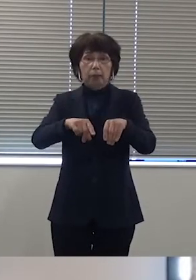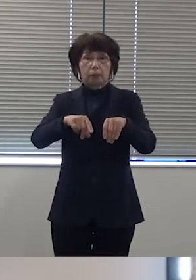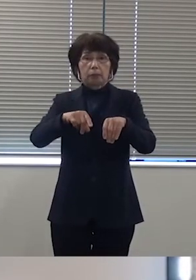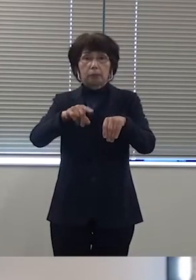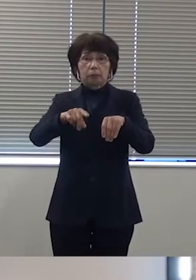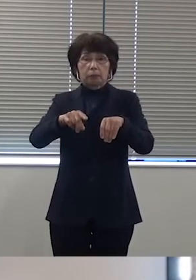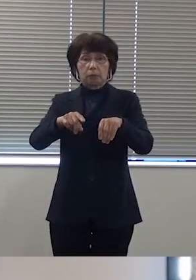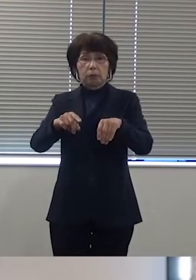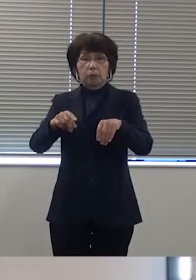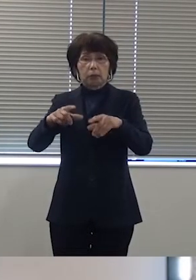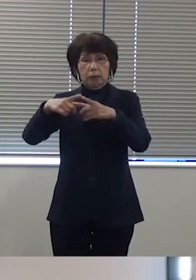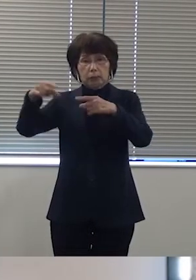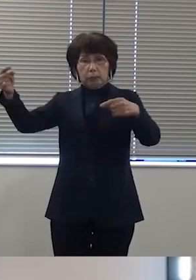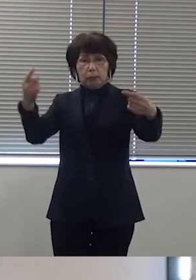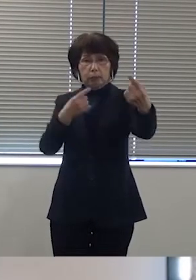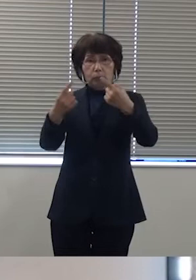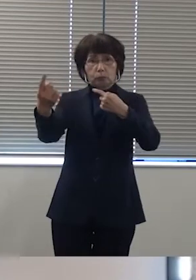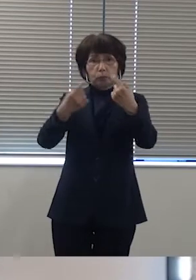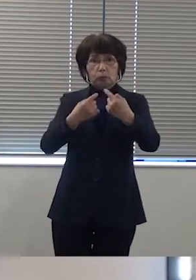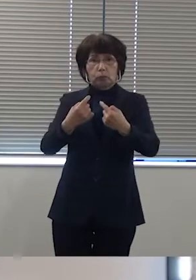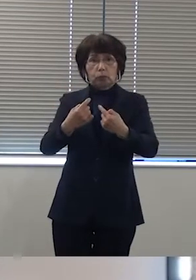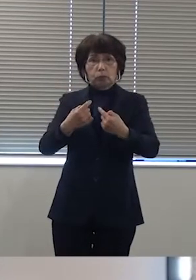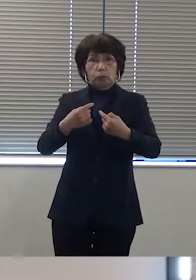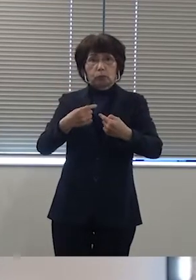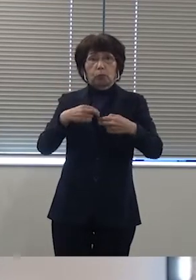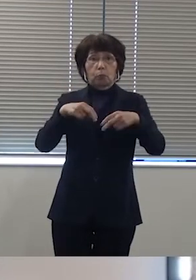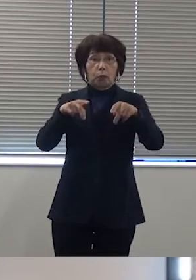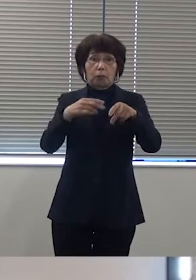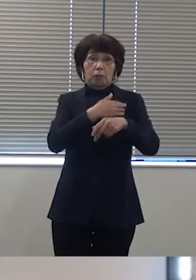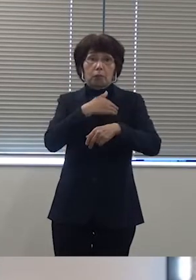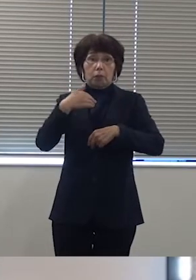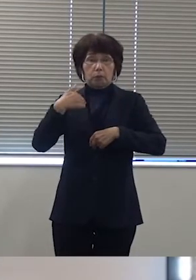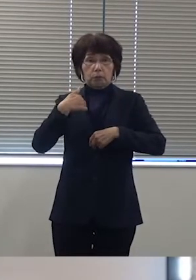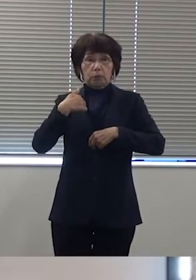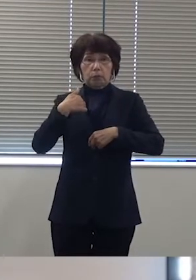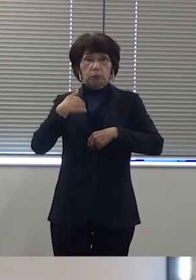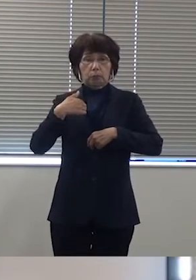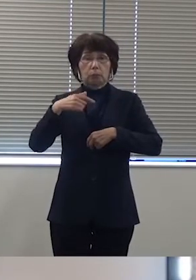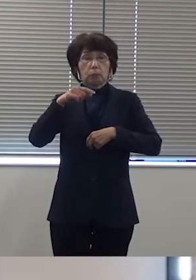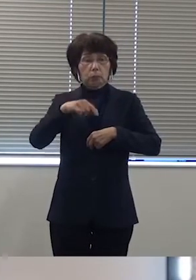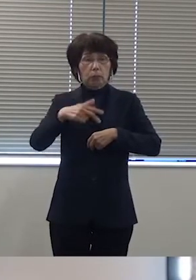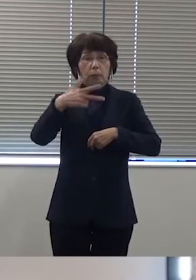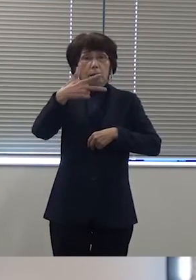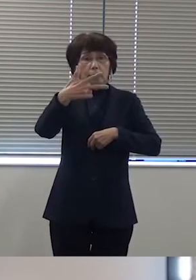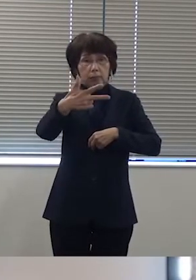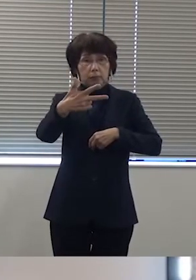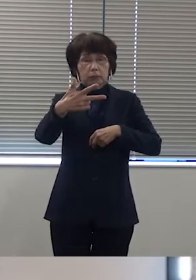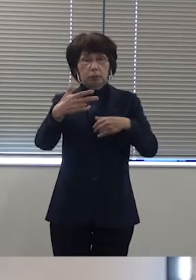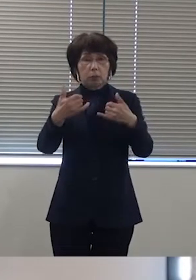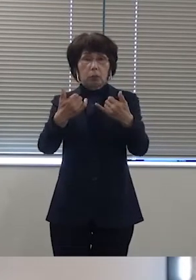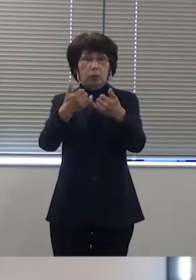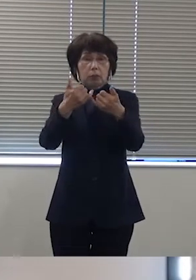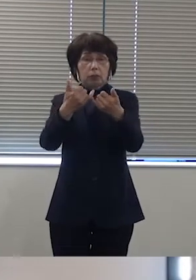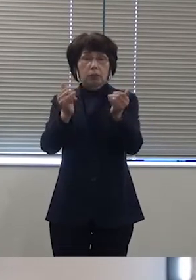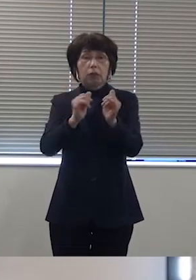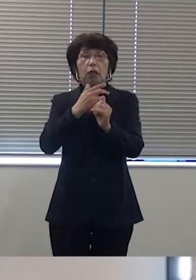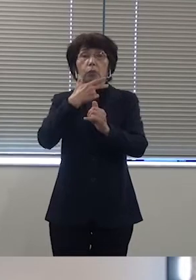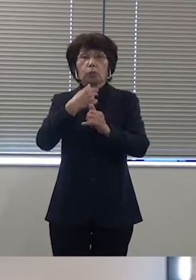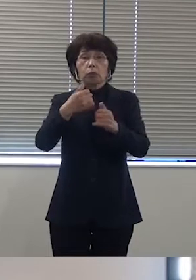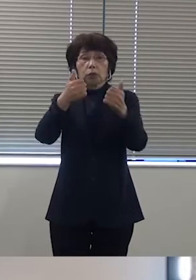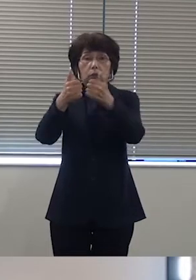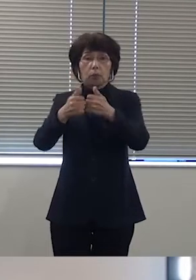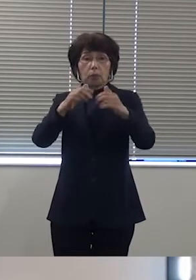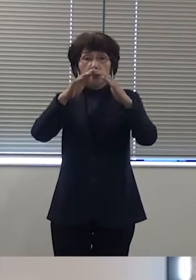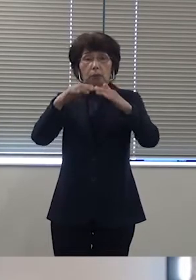するということになっているので、そこのマッチングは我々でやりますけど、支社協中心になるということのことなので、ま